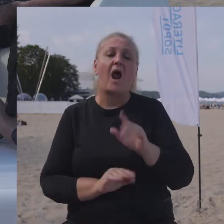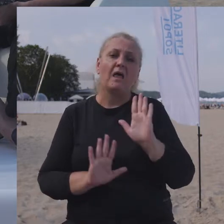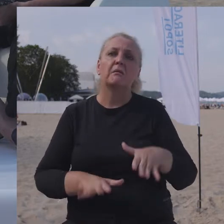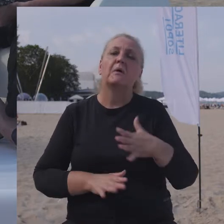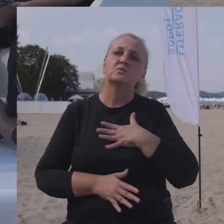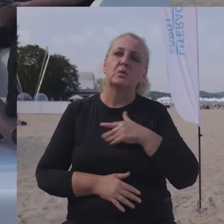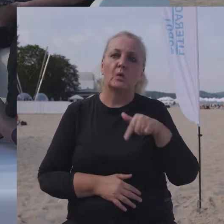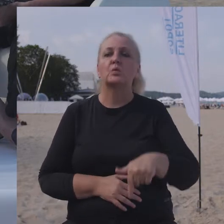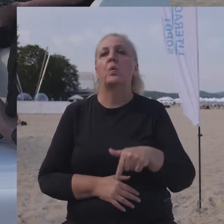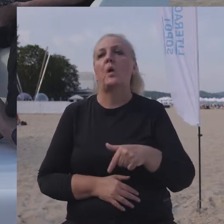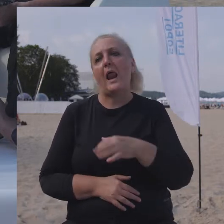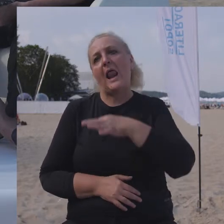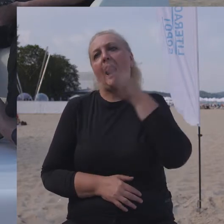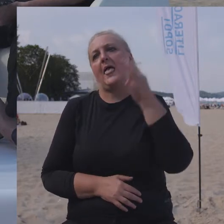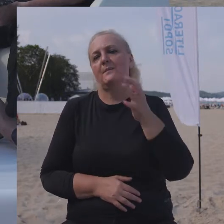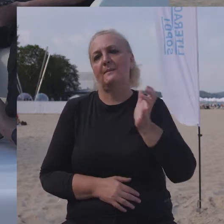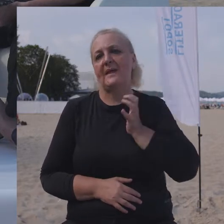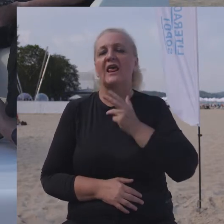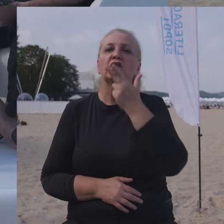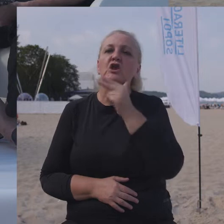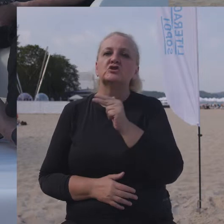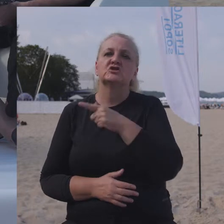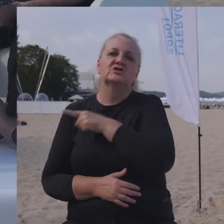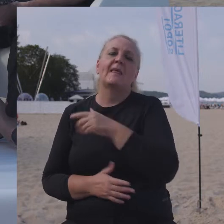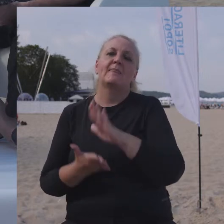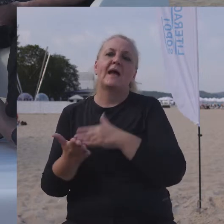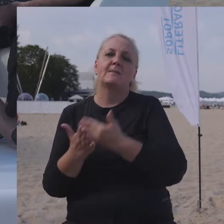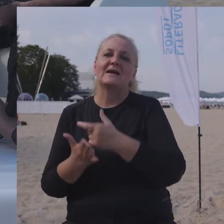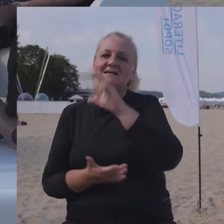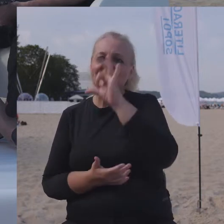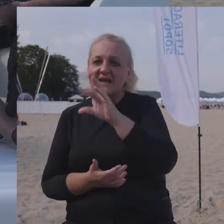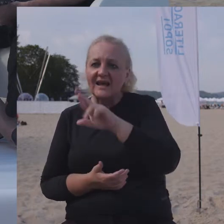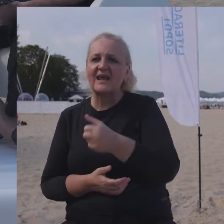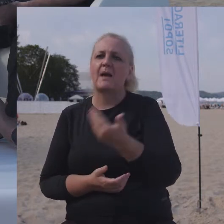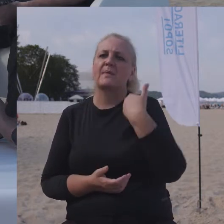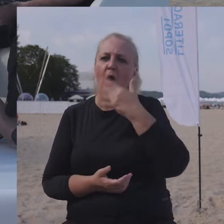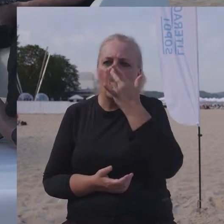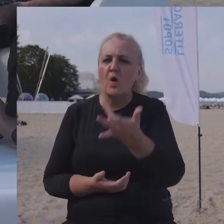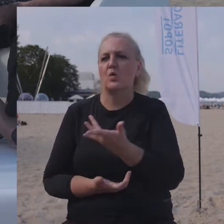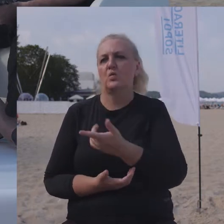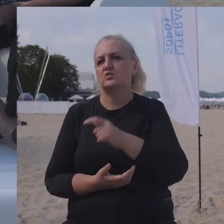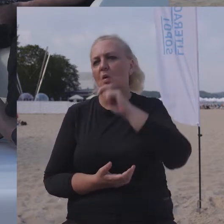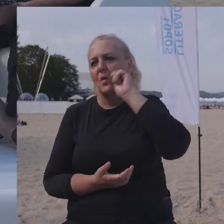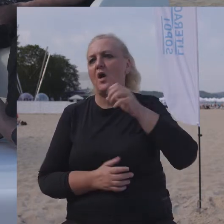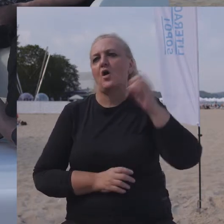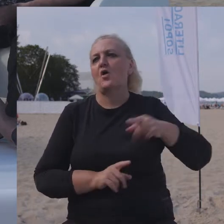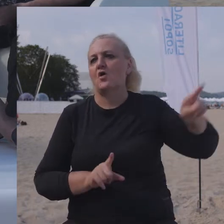przykład w Libanie, Syrii, w Białorusi, w Ukrainie czy w innych